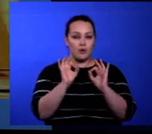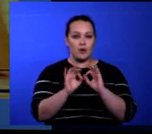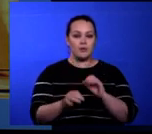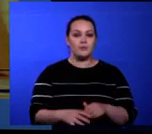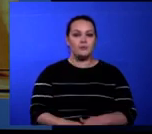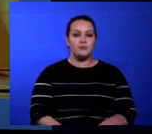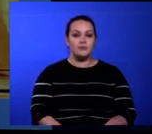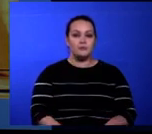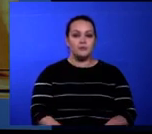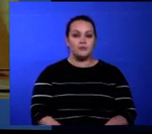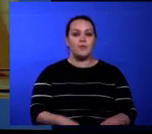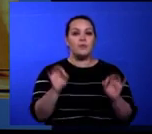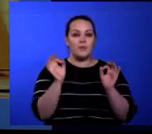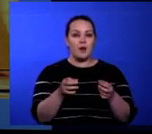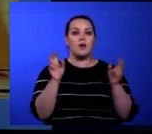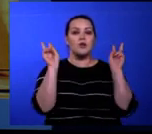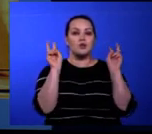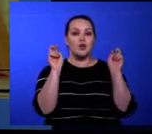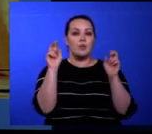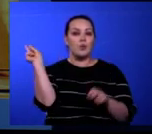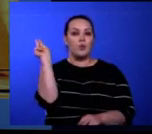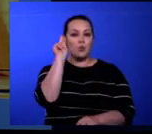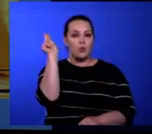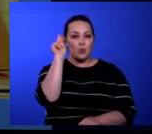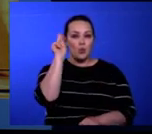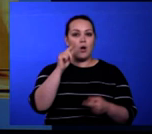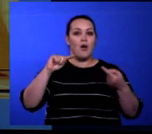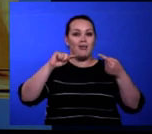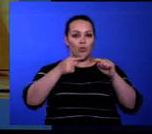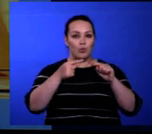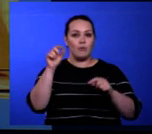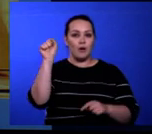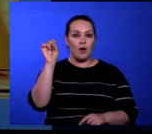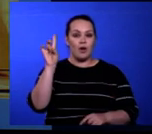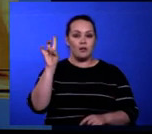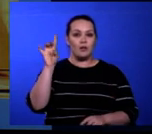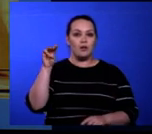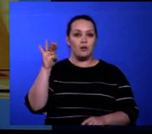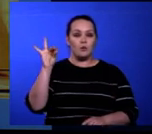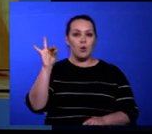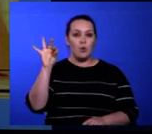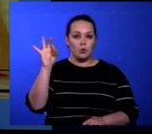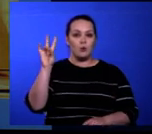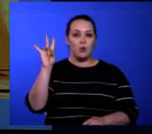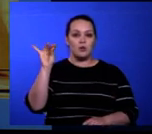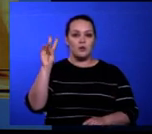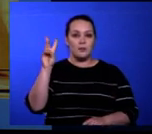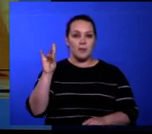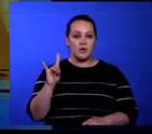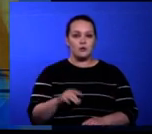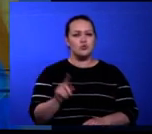Совершенно верно. И тема нашего сегодняшнего урока – антонимы. Сразу возникает вопрос, а что